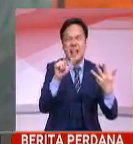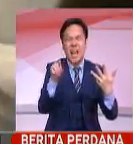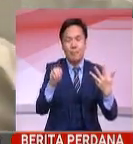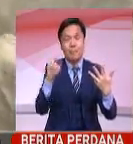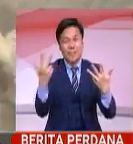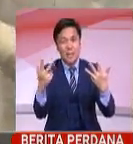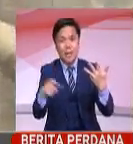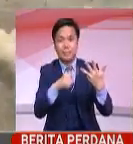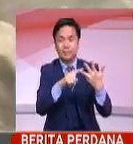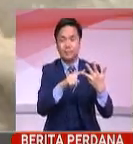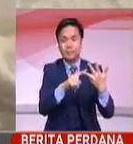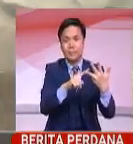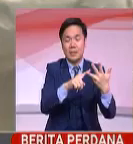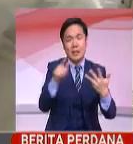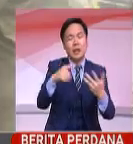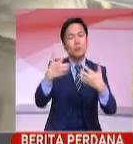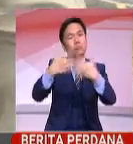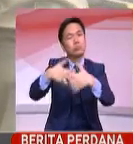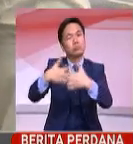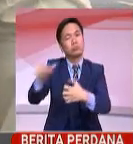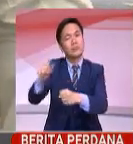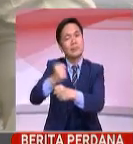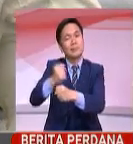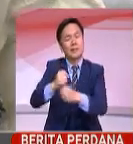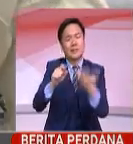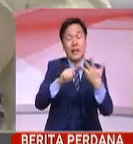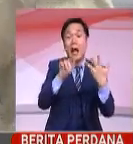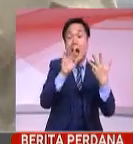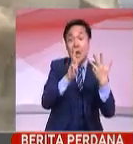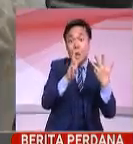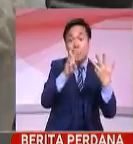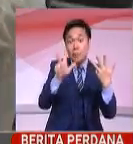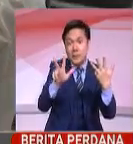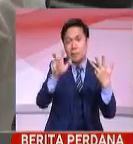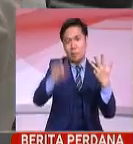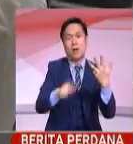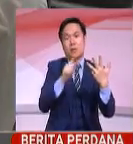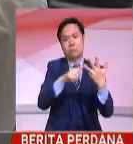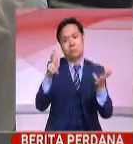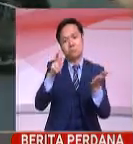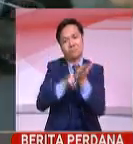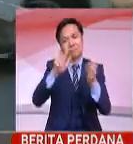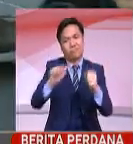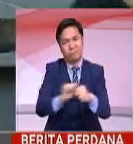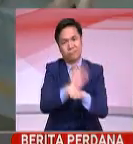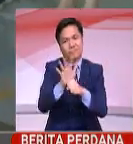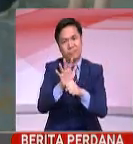dikesan hasil saringan pekerja kilang dengan 63 kes positif setakat ini.